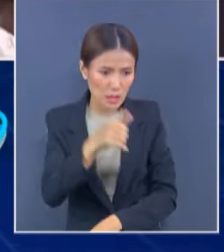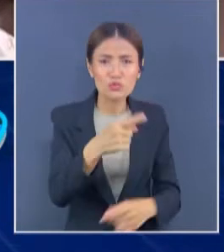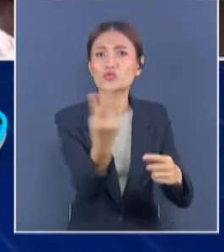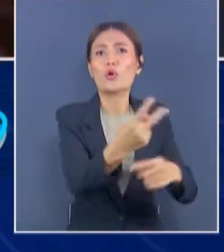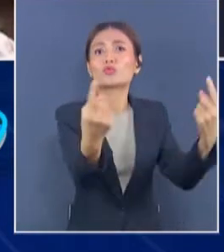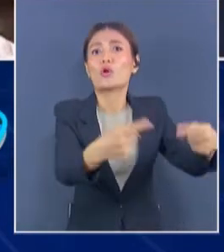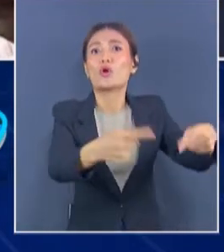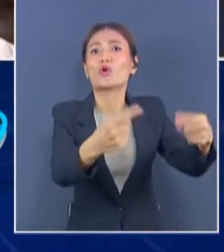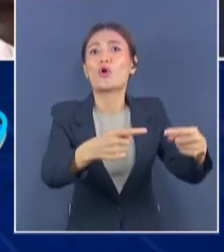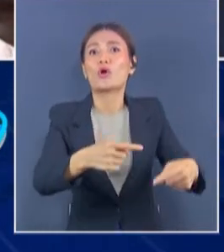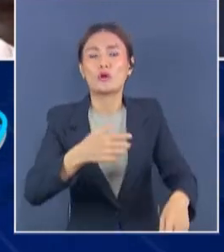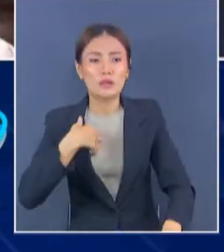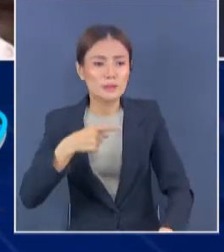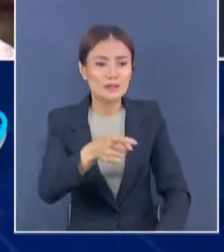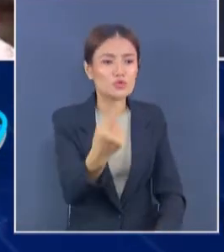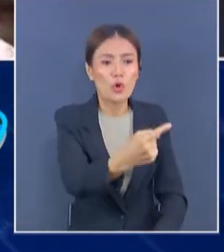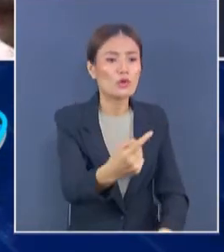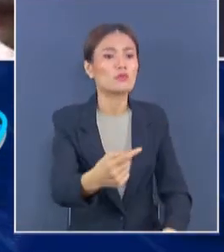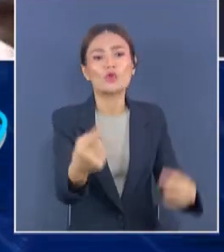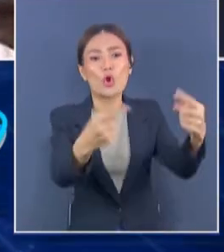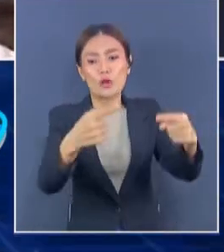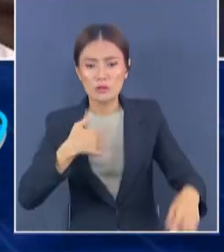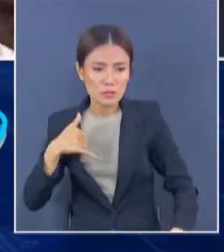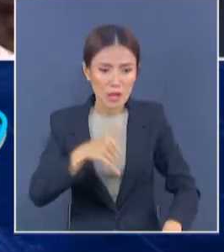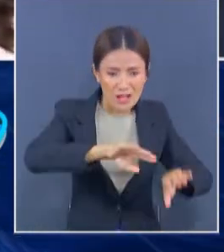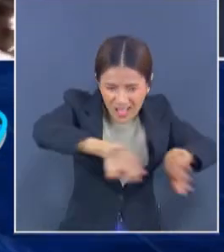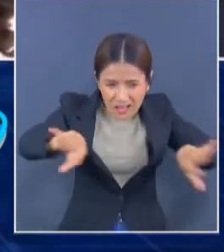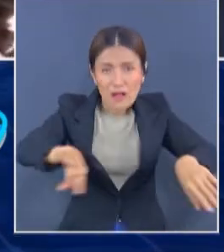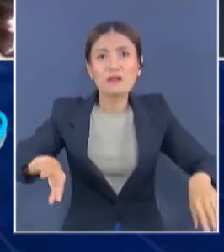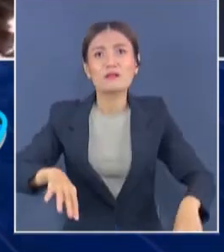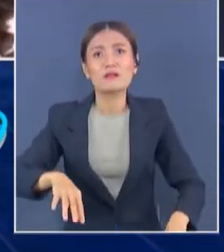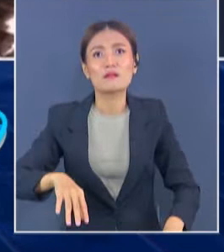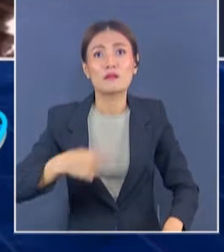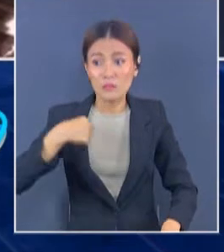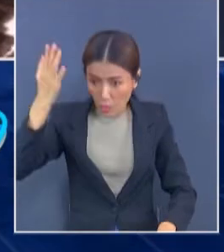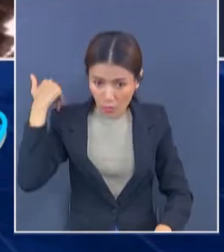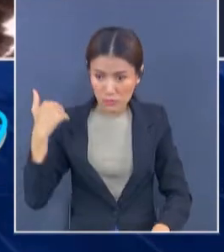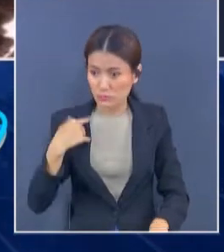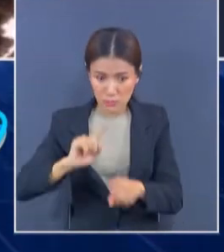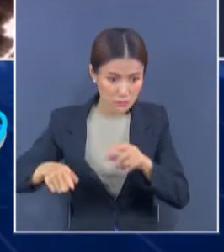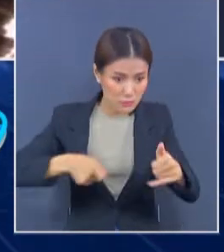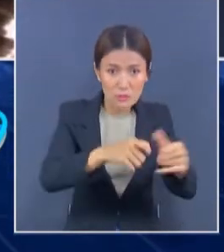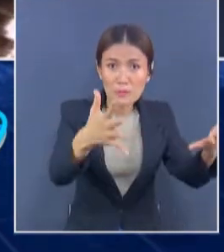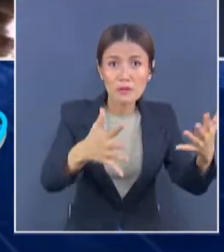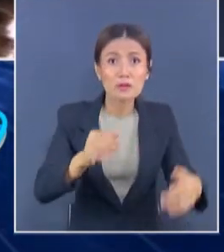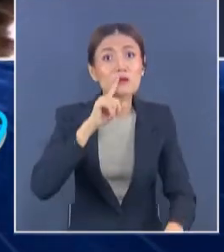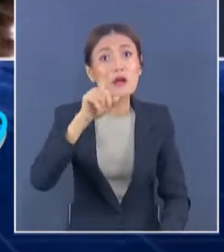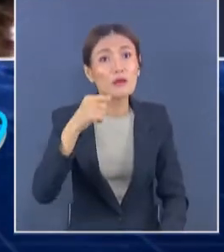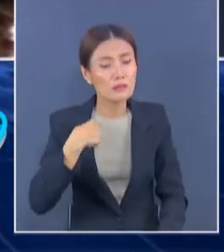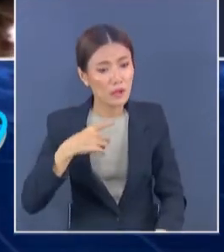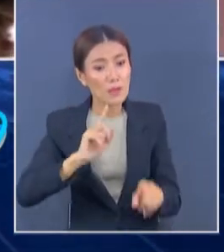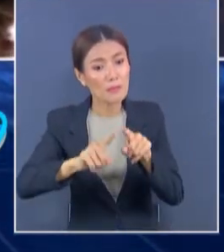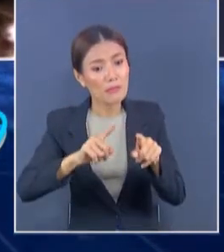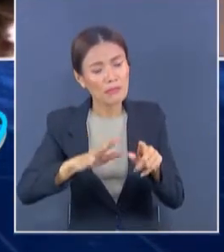สาวกระทั่งเกิดการต่อสู้กันยืนยันบอกว่าวันนั้นไม่มีการใช้อาวุธนะคะจึงไม่ทราบว่าแผลที่เกิดขึ้นของ